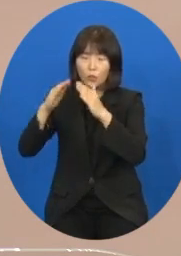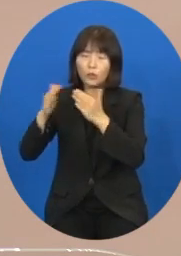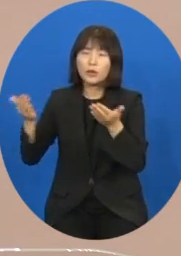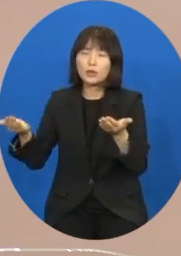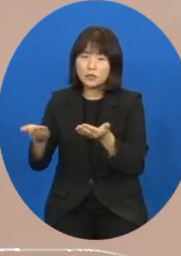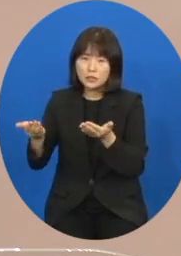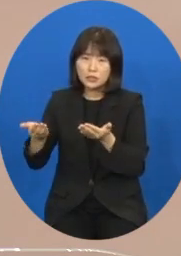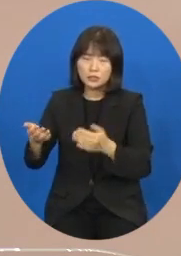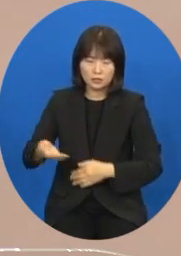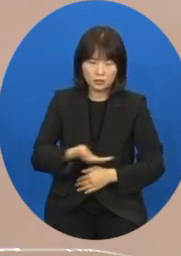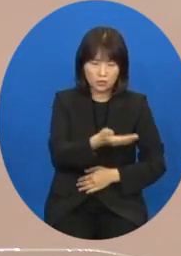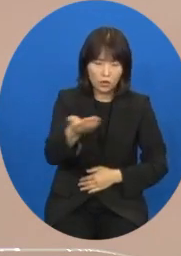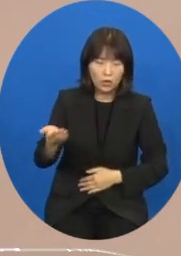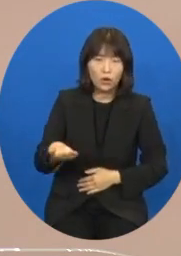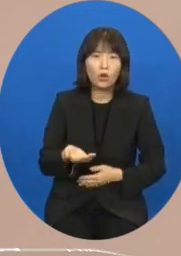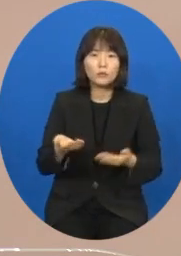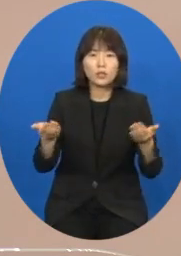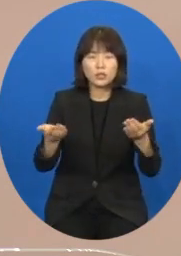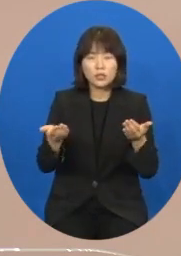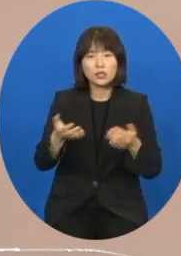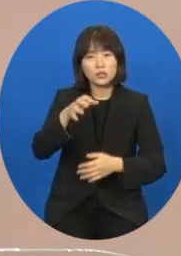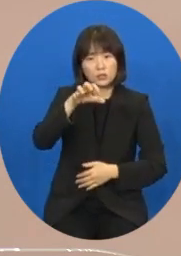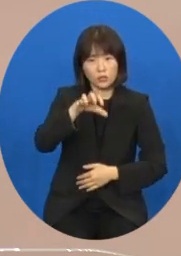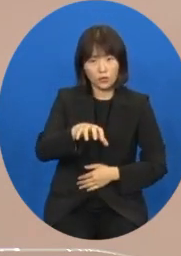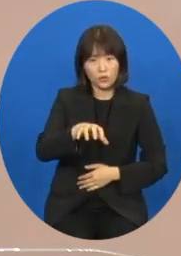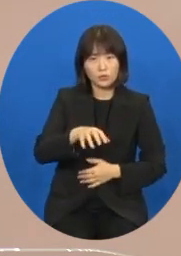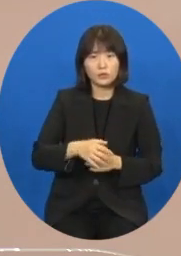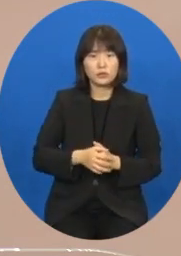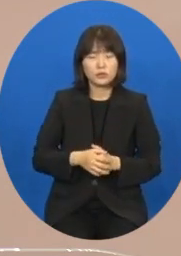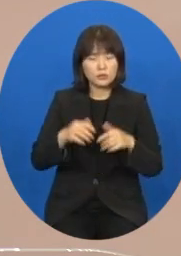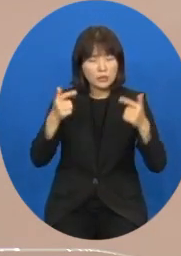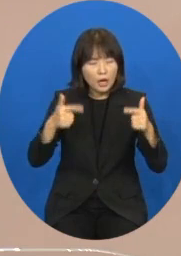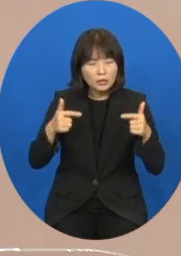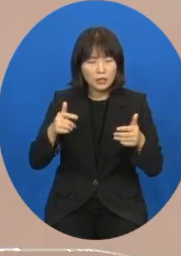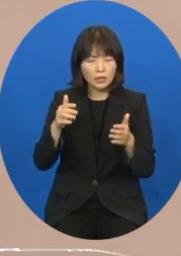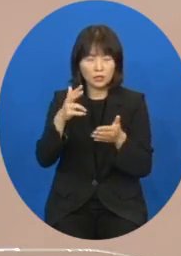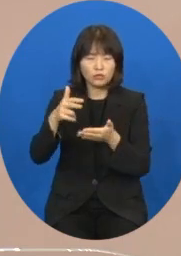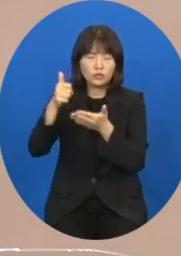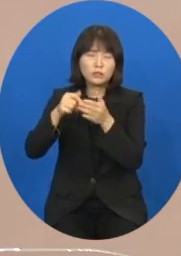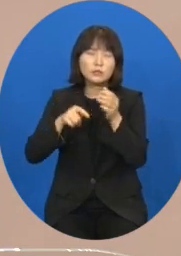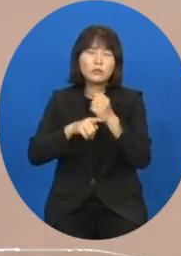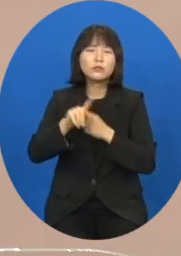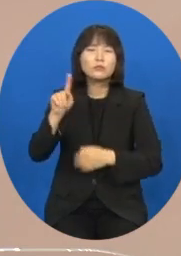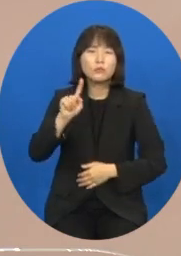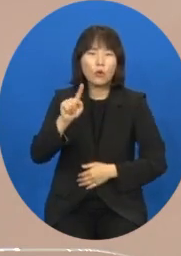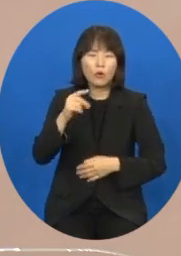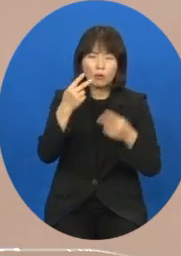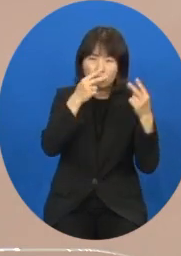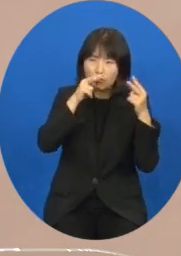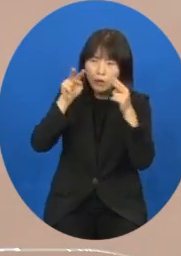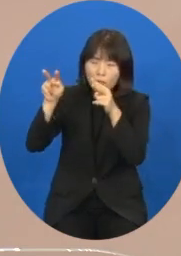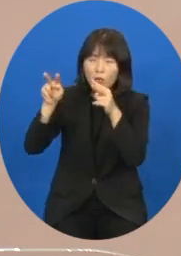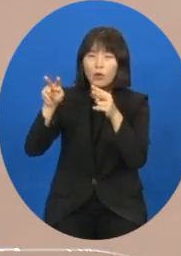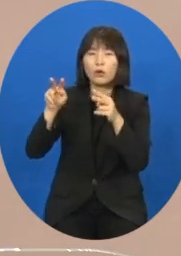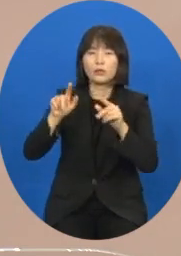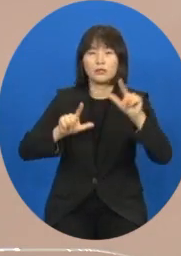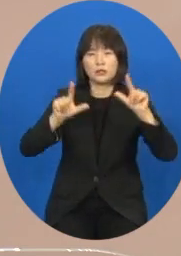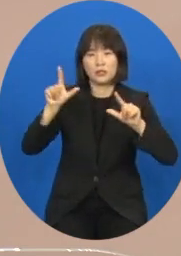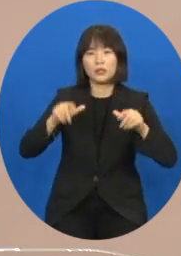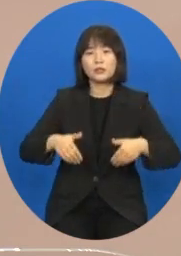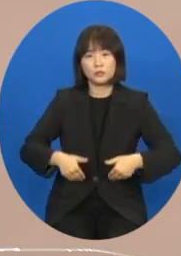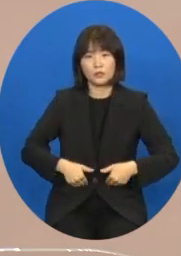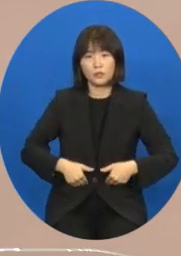여러분의 일터에서의 일이든 항상 예수님의 뜻이 무엇인지를 바라보는 자세가 있어야 됩니다.